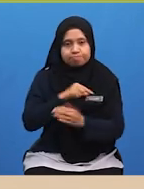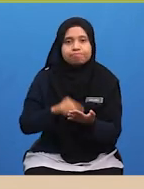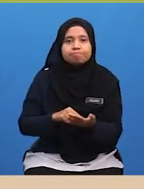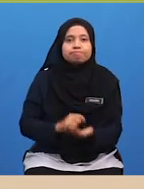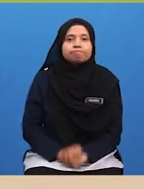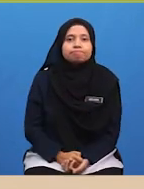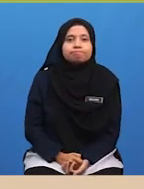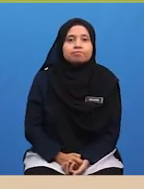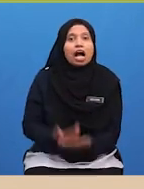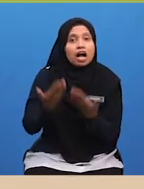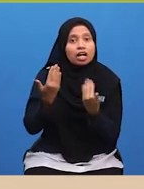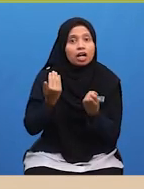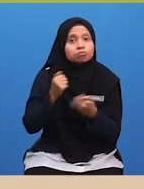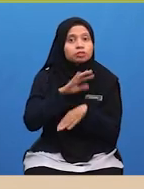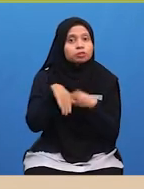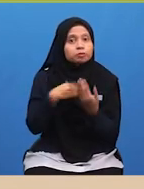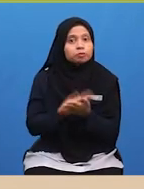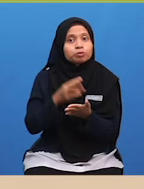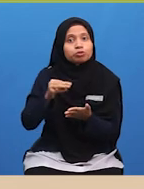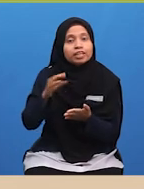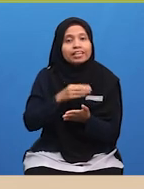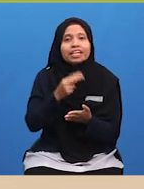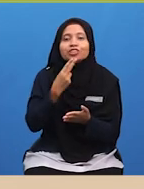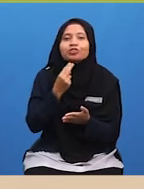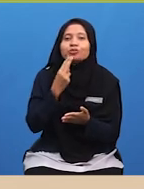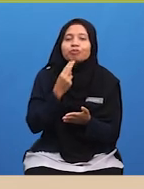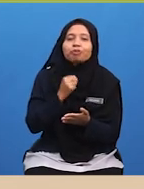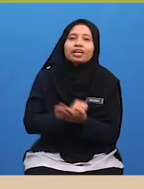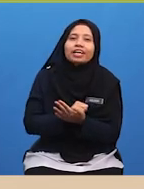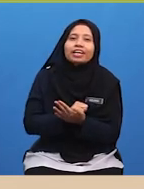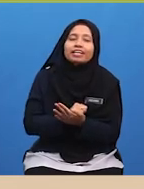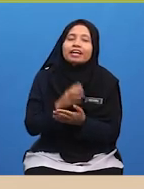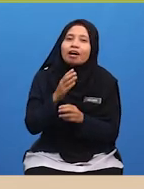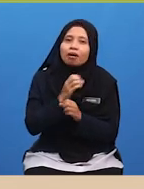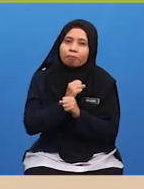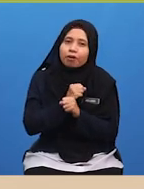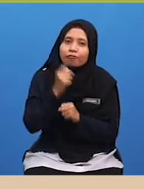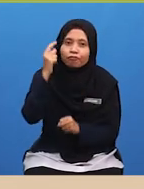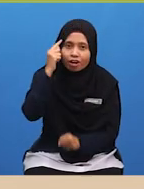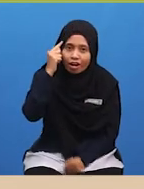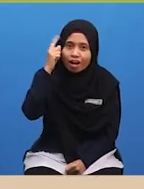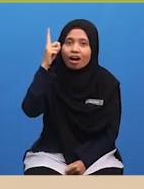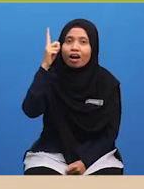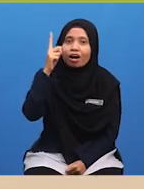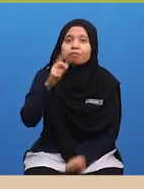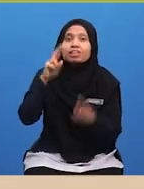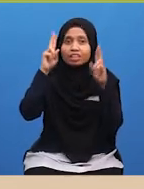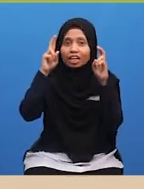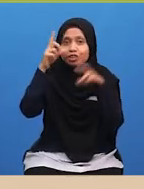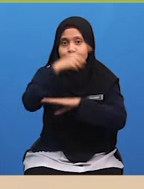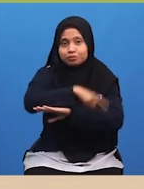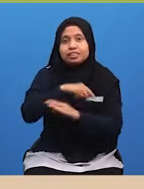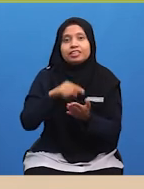ini. Harap murid-murid dan si comel sekalian dapat memahami topik hari